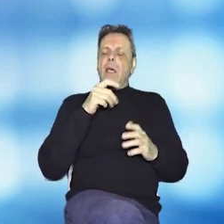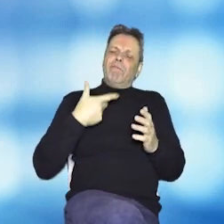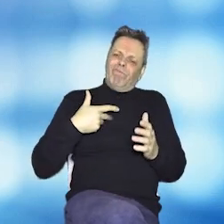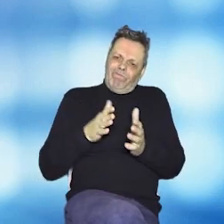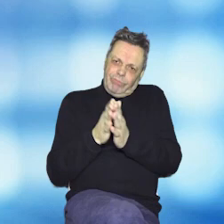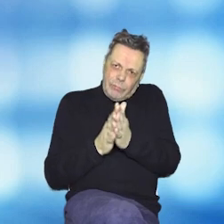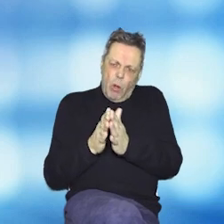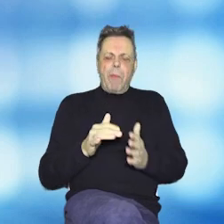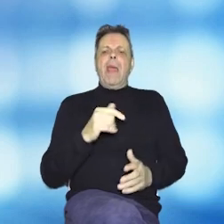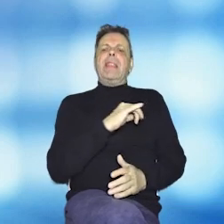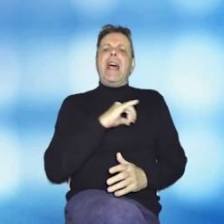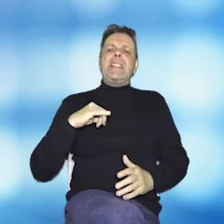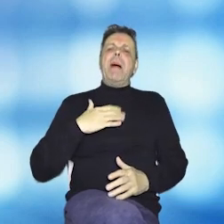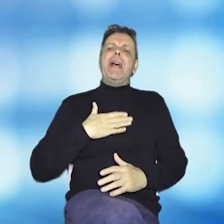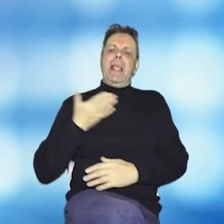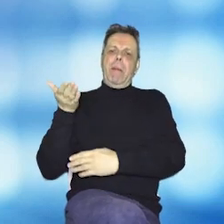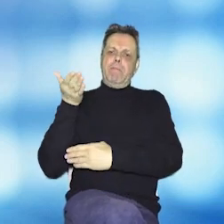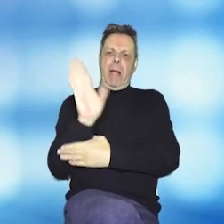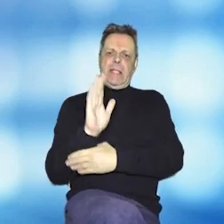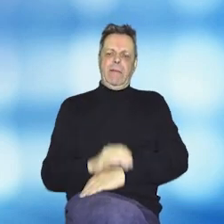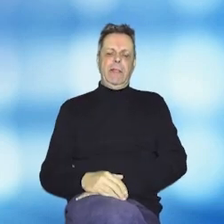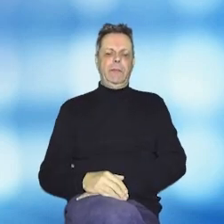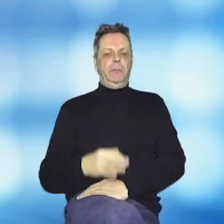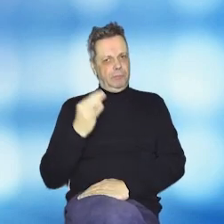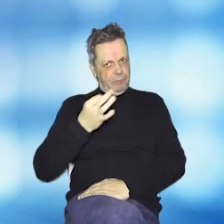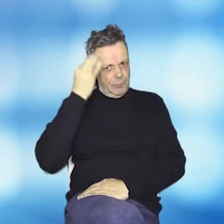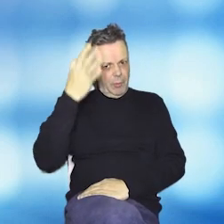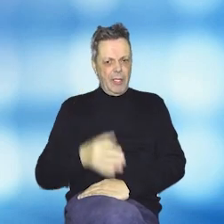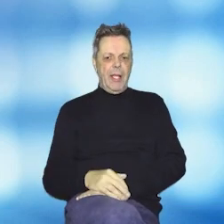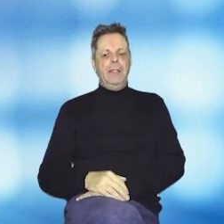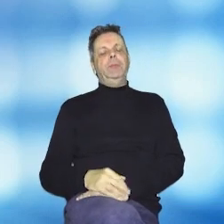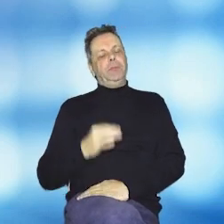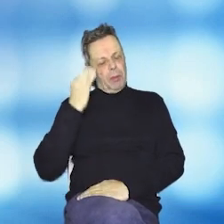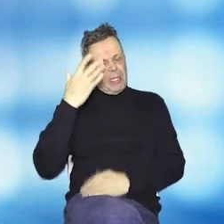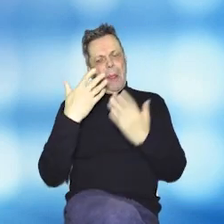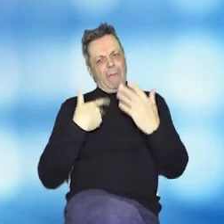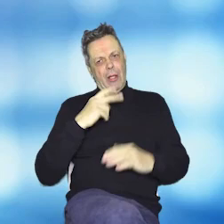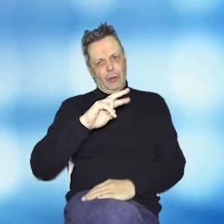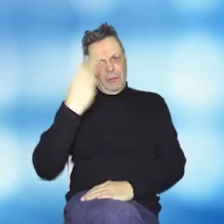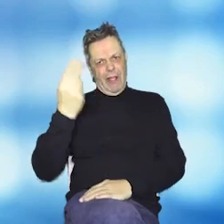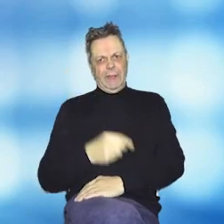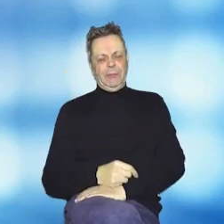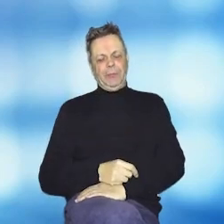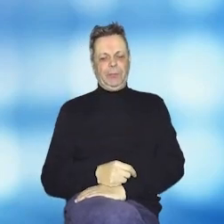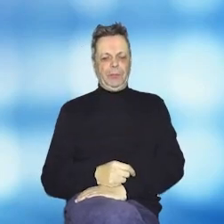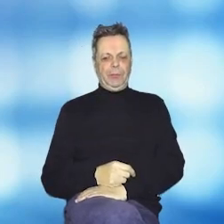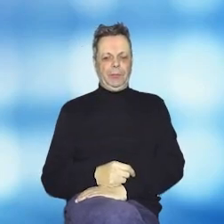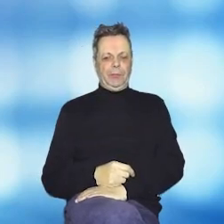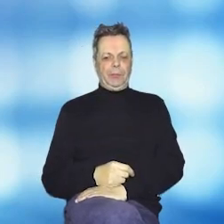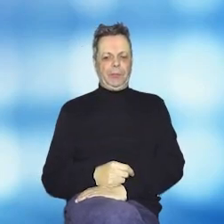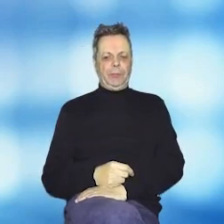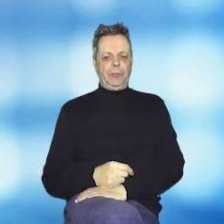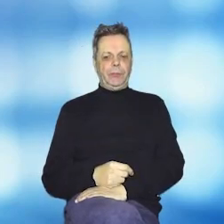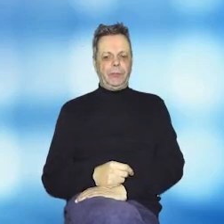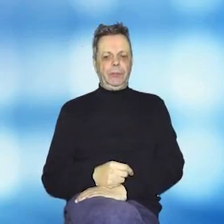zamoliti da sama sebe predstavi. Dobar dan. Dobar dan, hvala na pozivu. Dobrodošli. Hvala